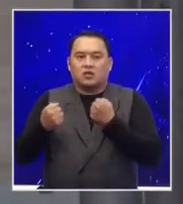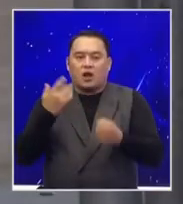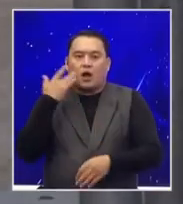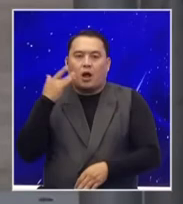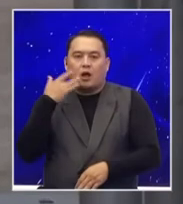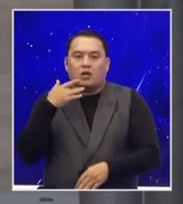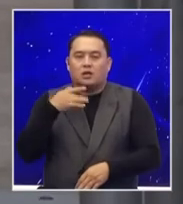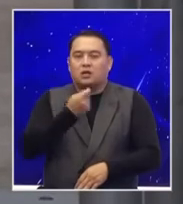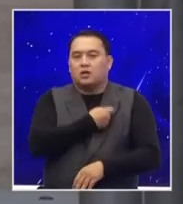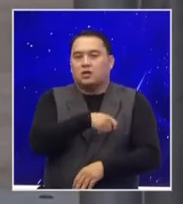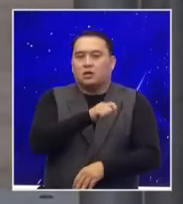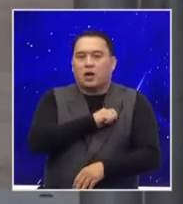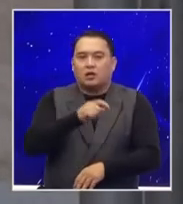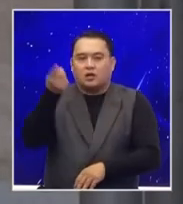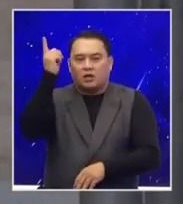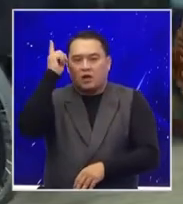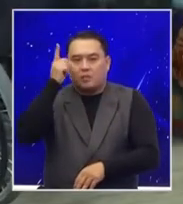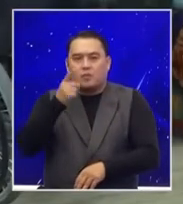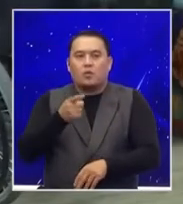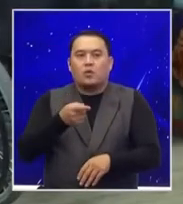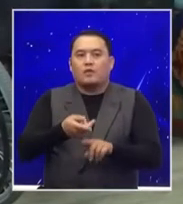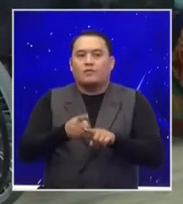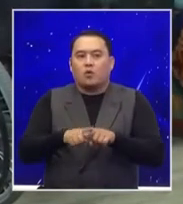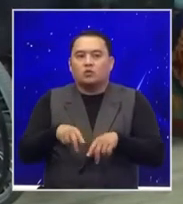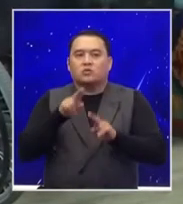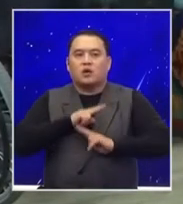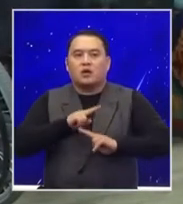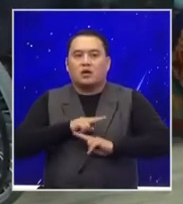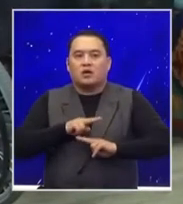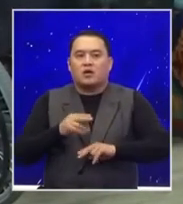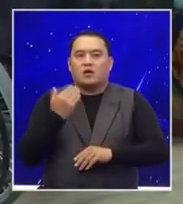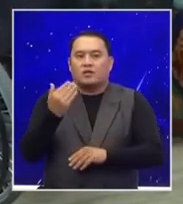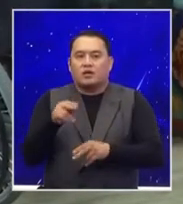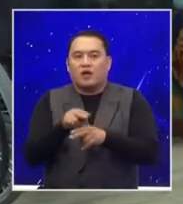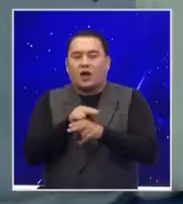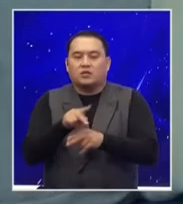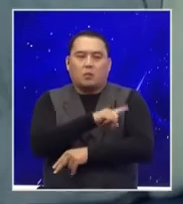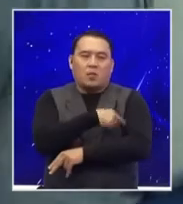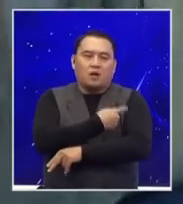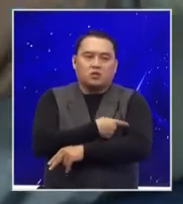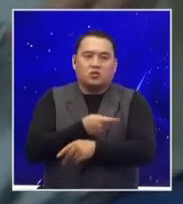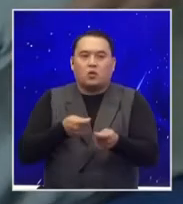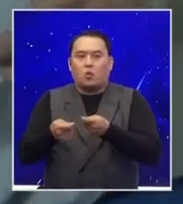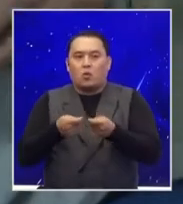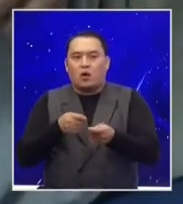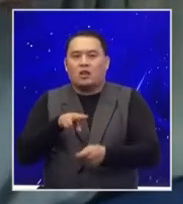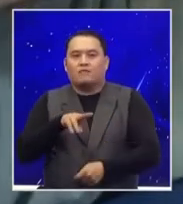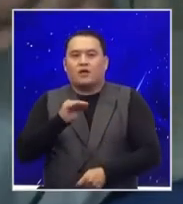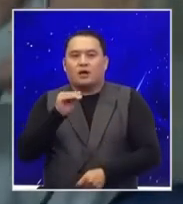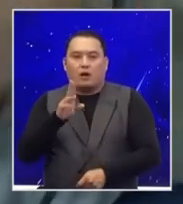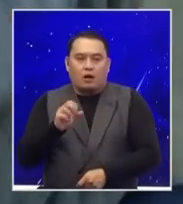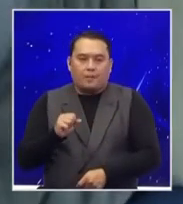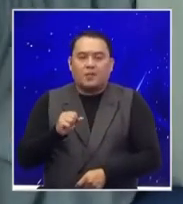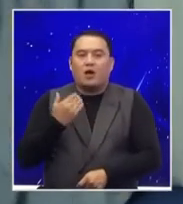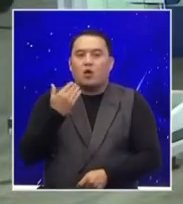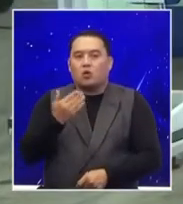США, Италии, Польши и Германии. Здесь работают квалифицированные сотрудники, в числе которых терапевт, медсестра, инструкторы по ЛФК и